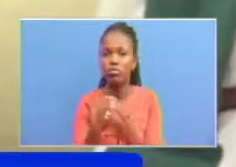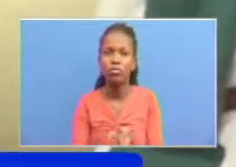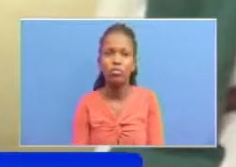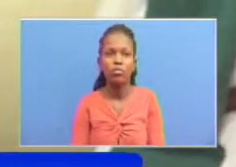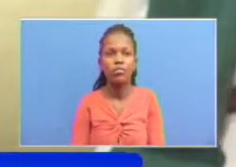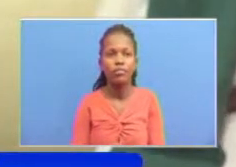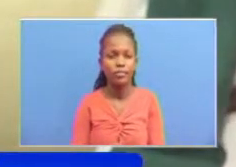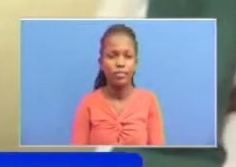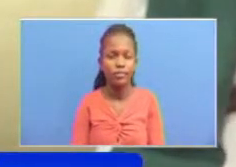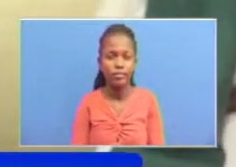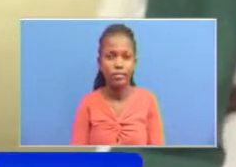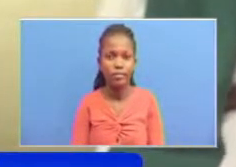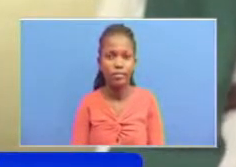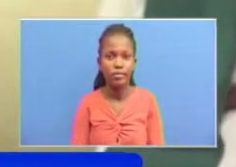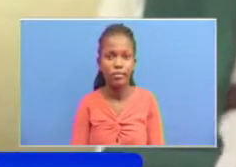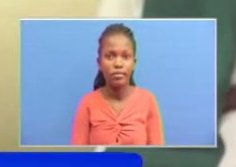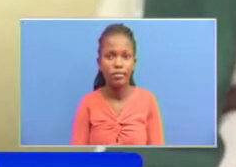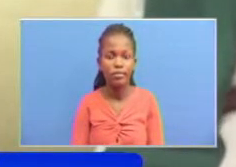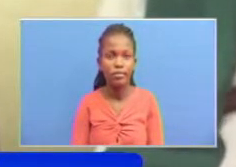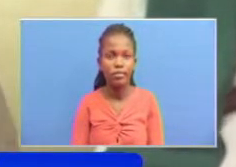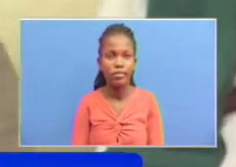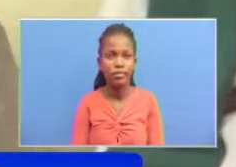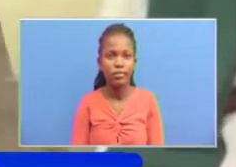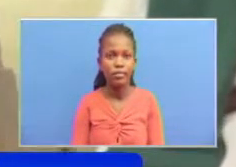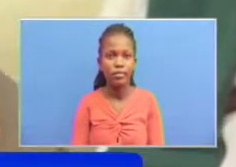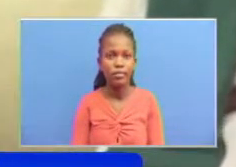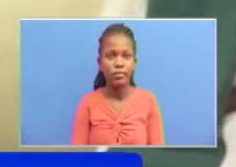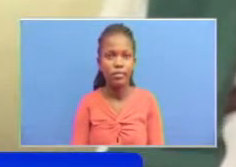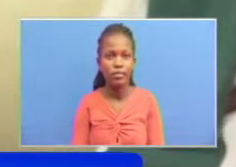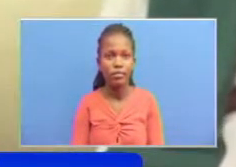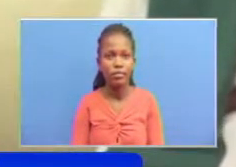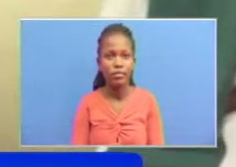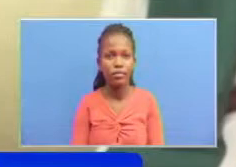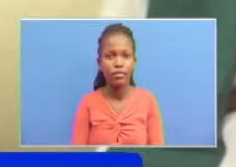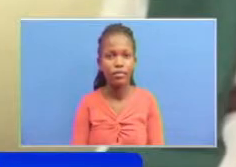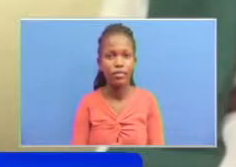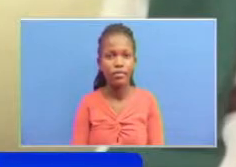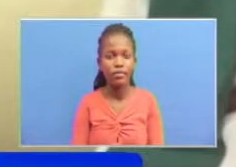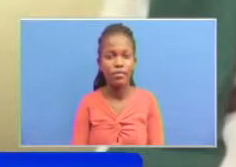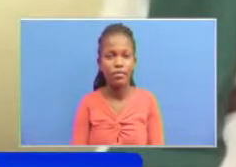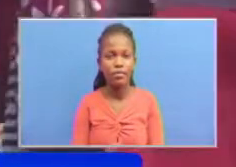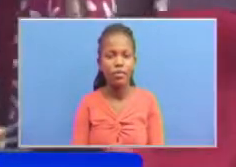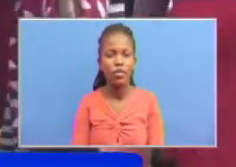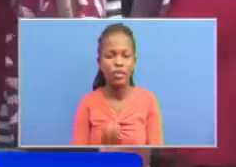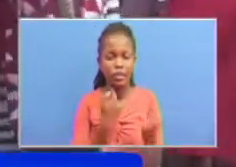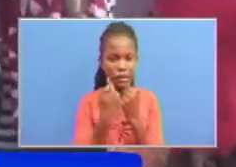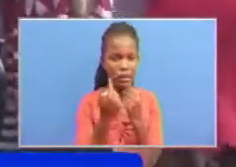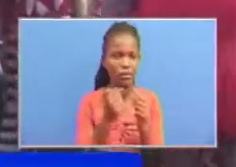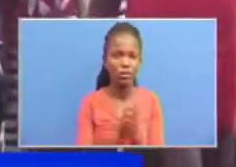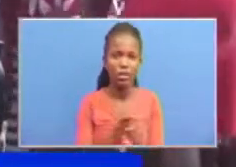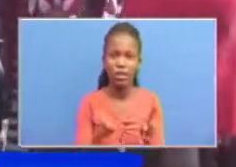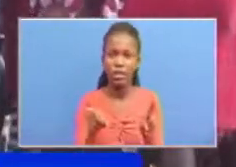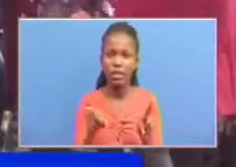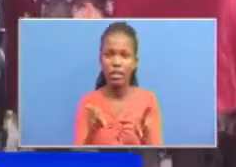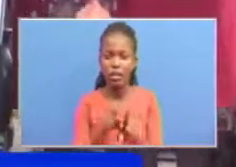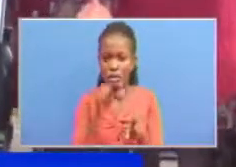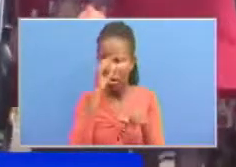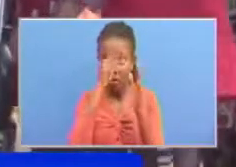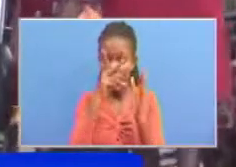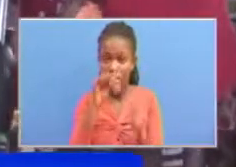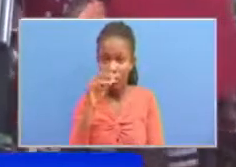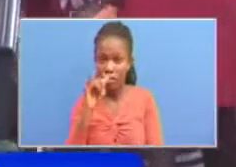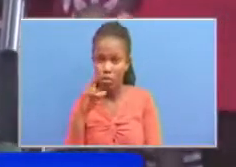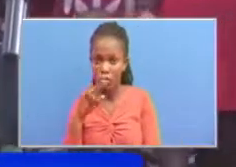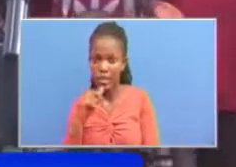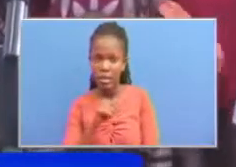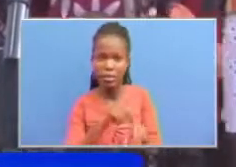Tutabweka and there can be so righteous bwekering. Tutabweka. Ngilo yuni wa makule ingi kwa ivinda